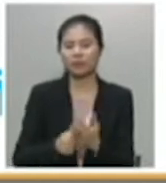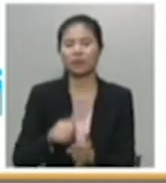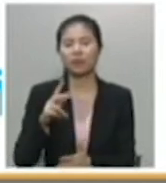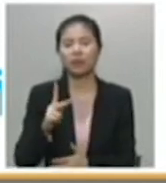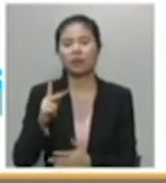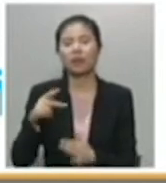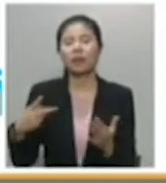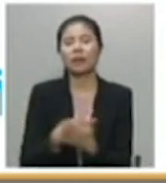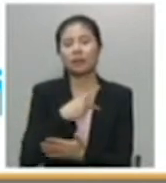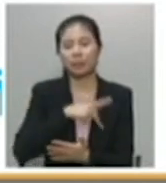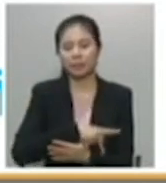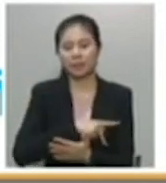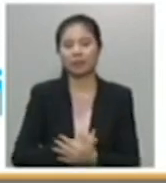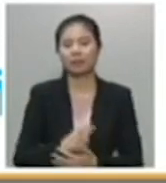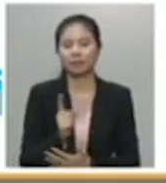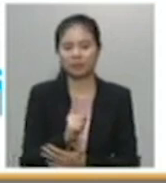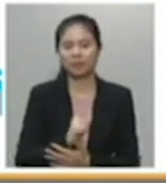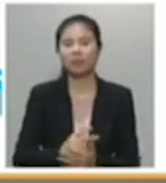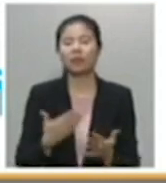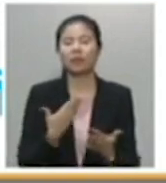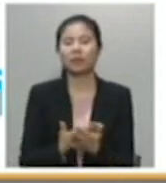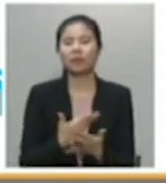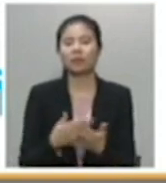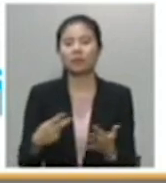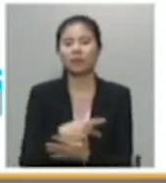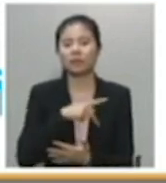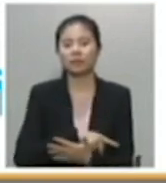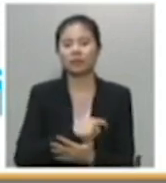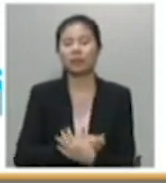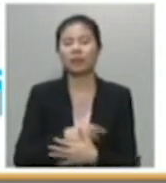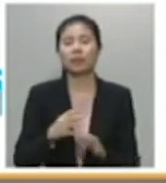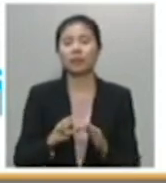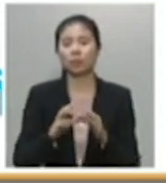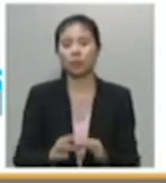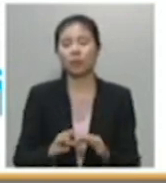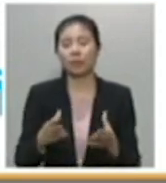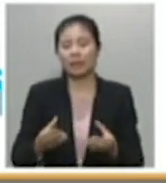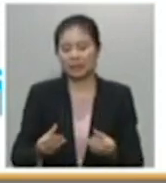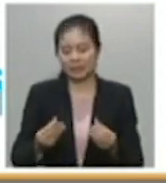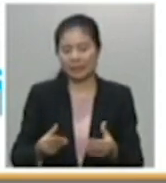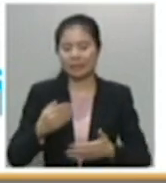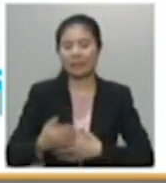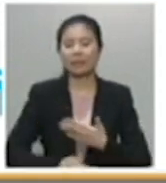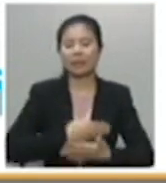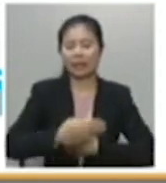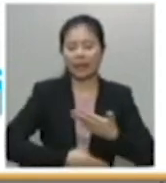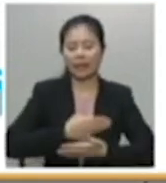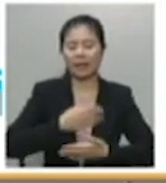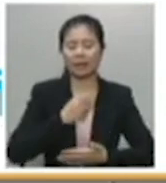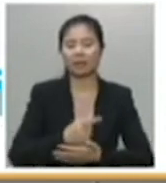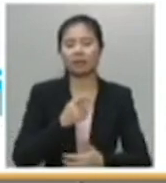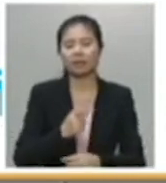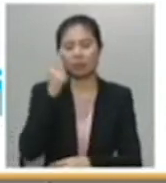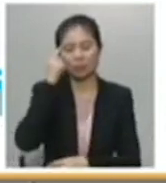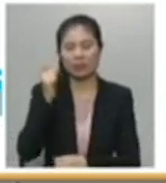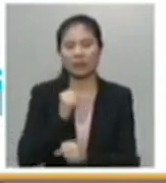ไรอย่างเช่นเรื่องของภาษีที่ได้จากการขายที่ดินพูดกันมานานแล้วนะครับว่าถึงเวลาหรือยังที่